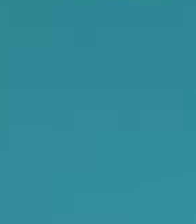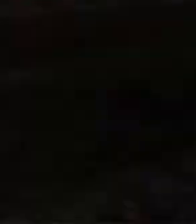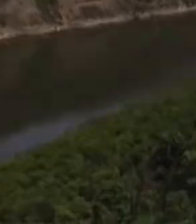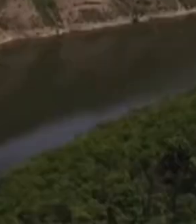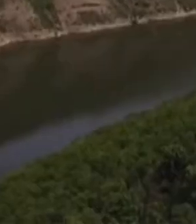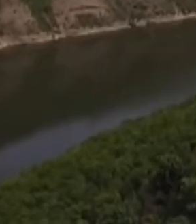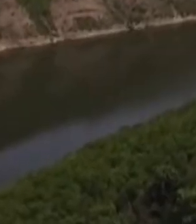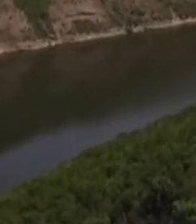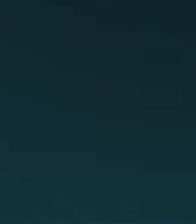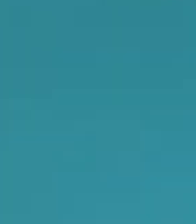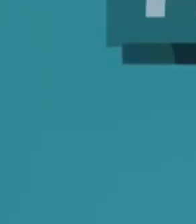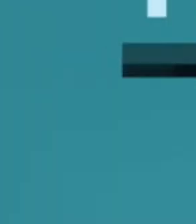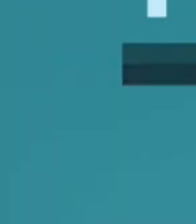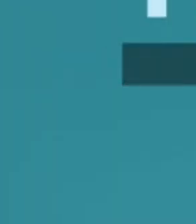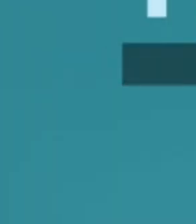Музика